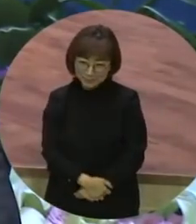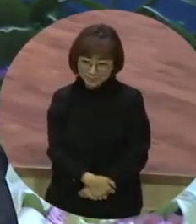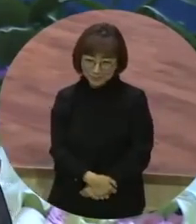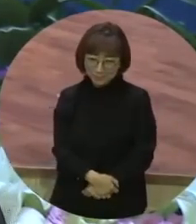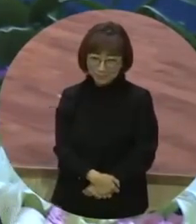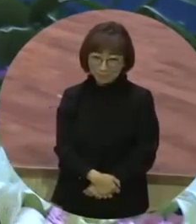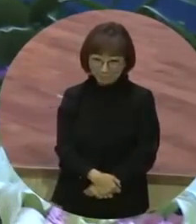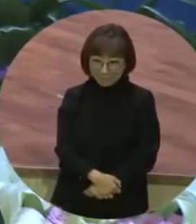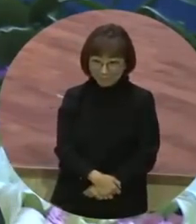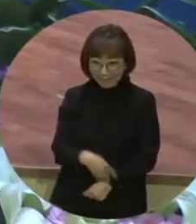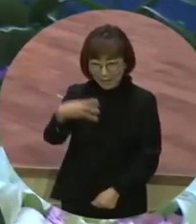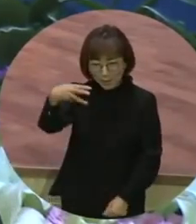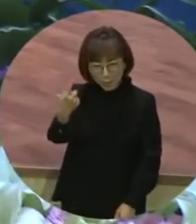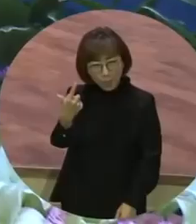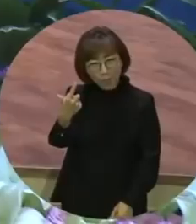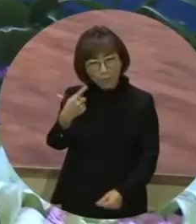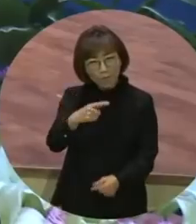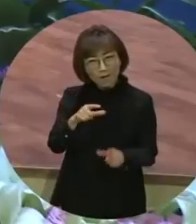로자로가 참 좋지요다.